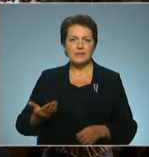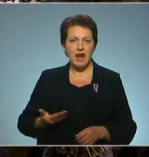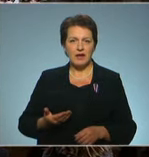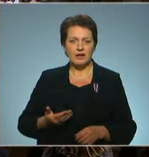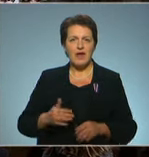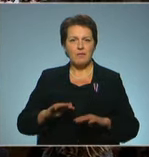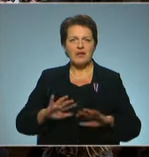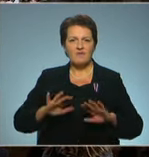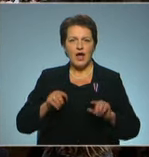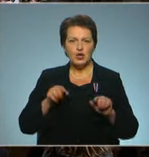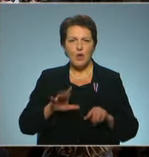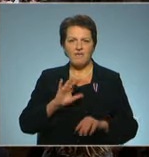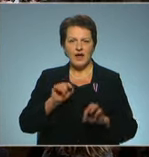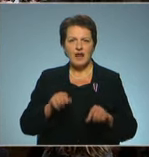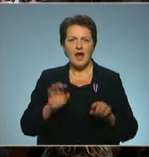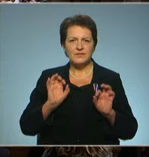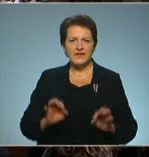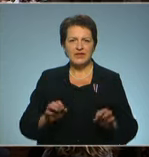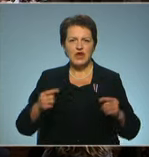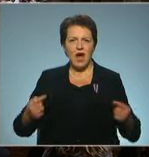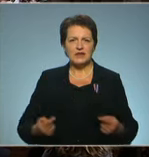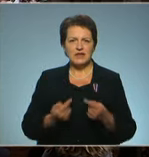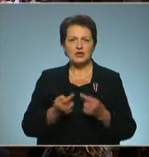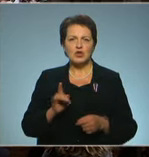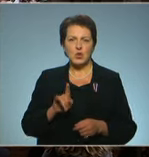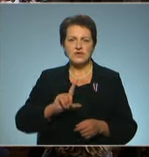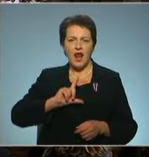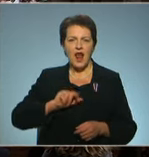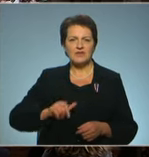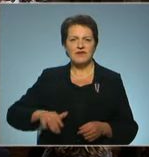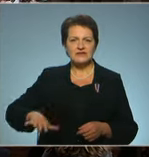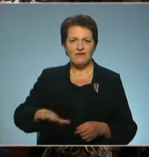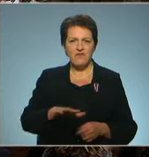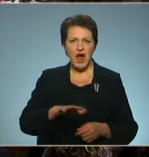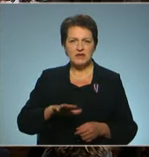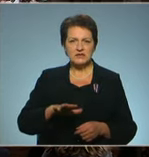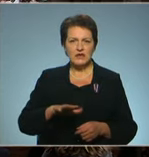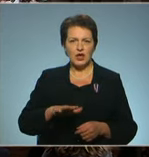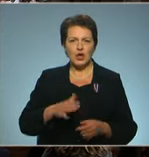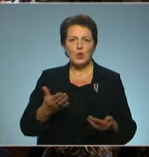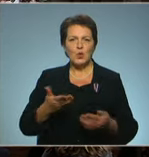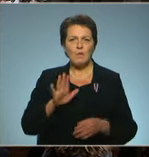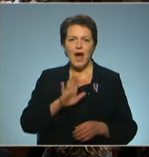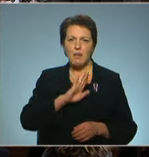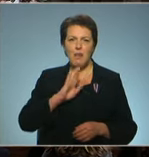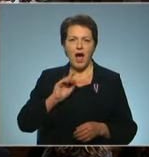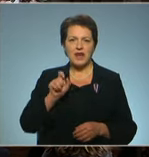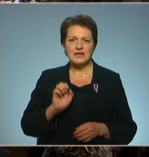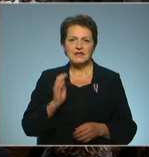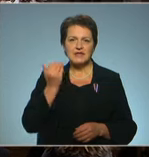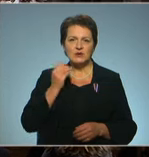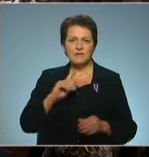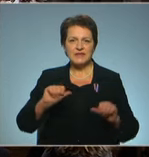Bet vai to var tā tieši attiecināt uz Latvijas valsti, kuru par māti saucam